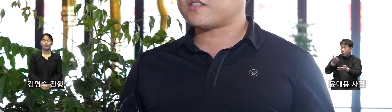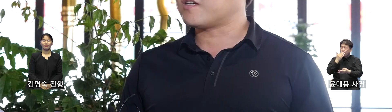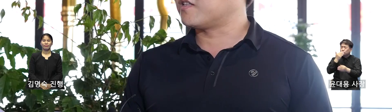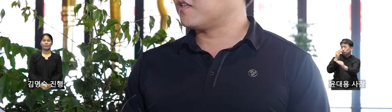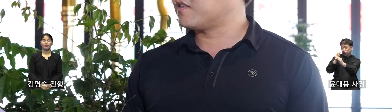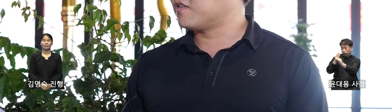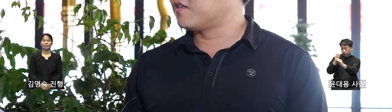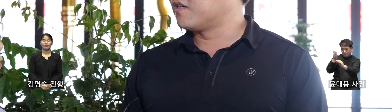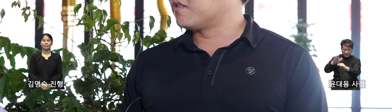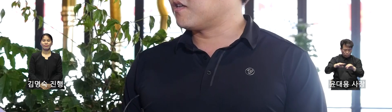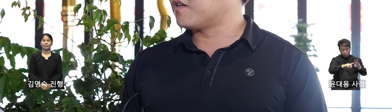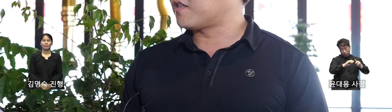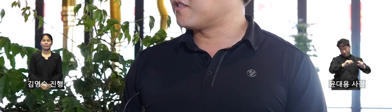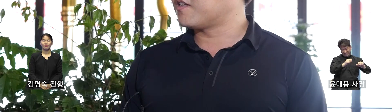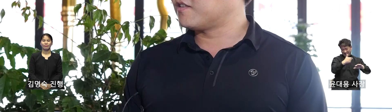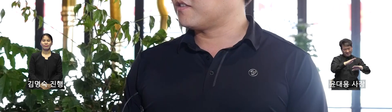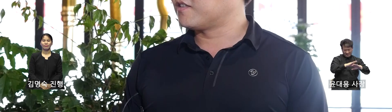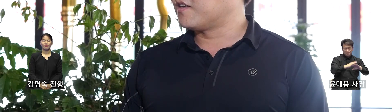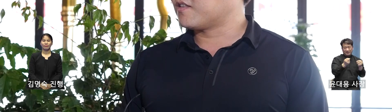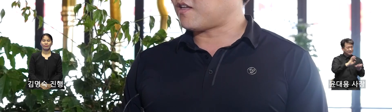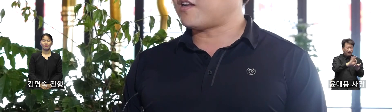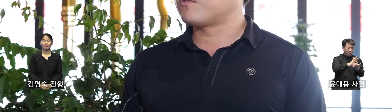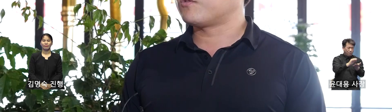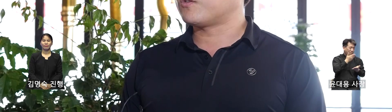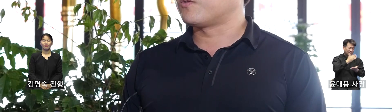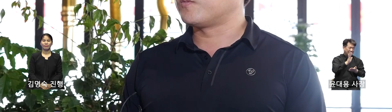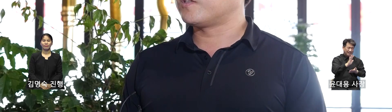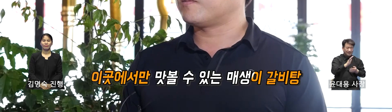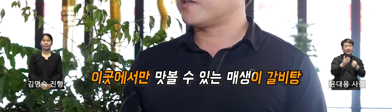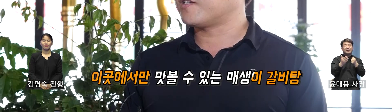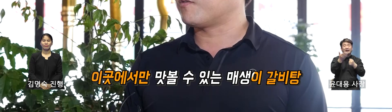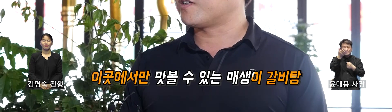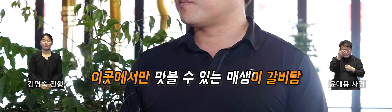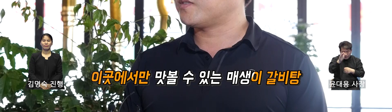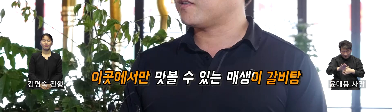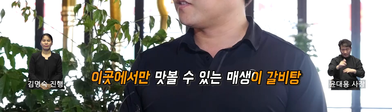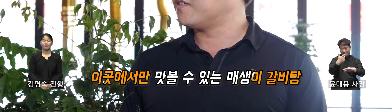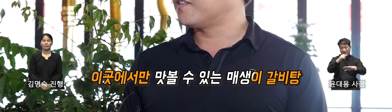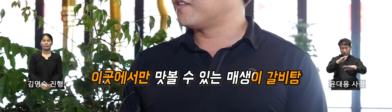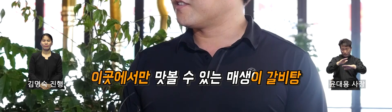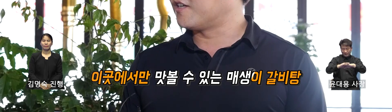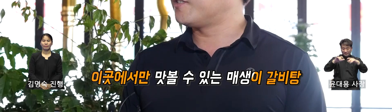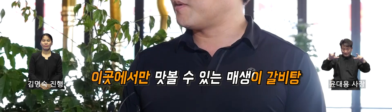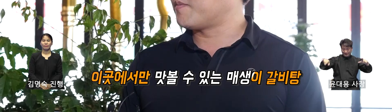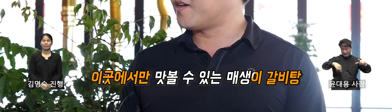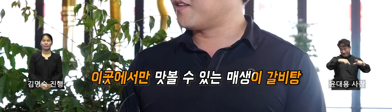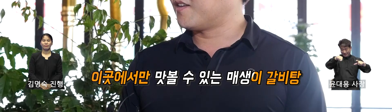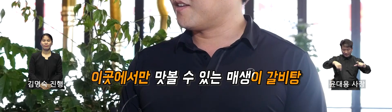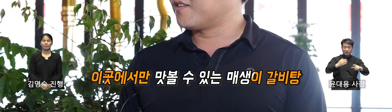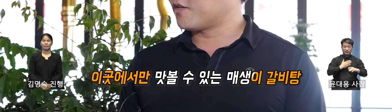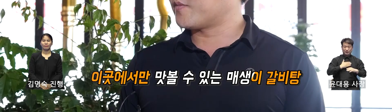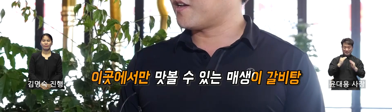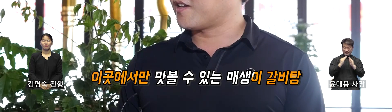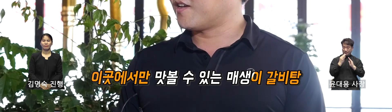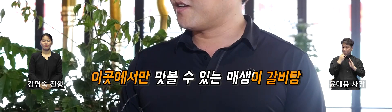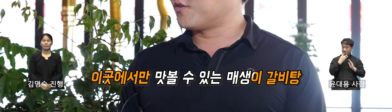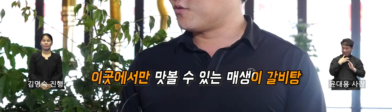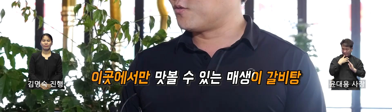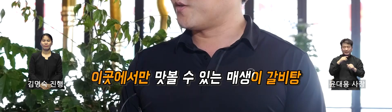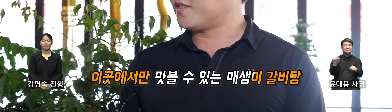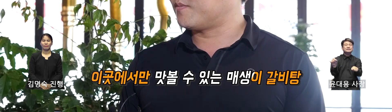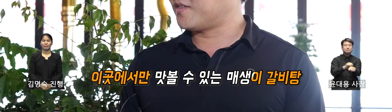6개나 활성화 안 되어있어서 저희가 대전에는 단 한 군데도 없는 매생이 왕각탕을 저희 집에만